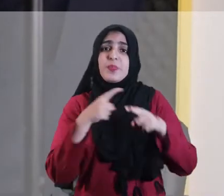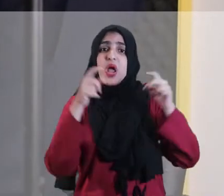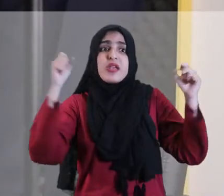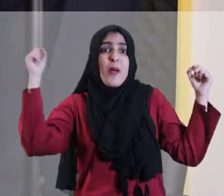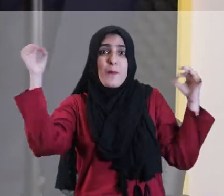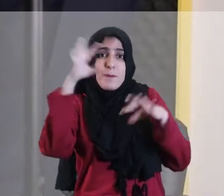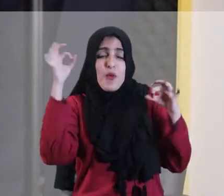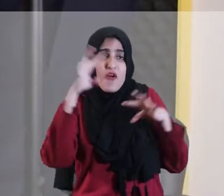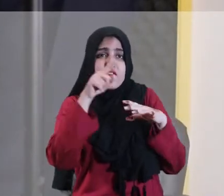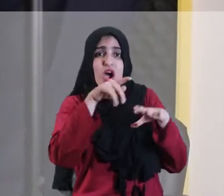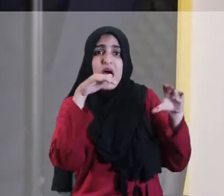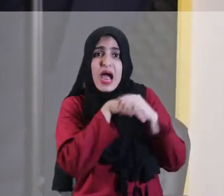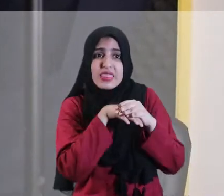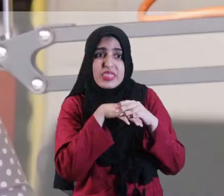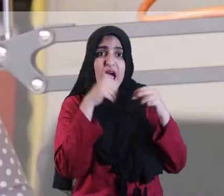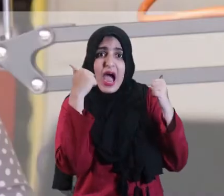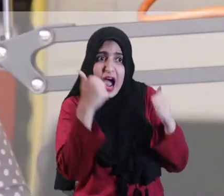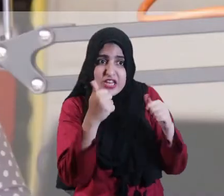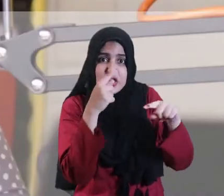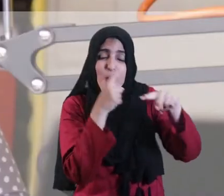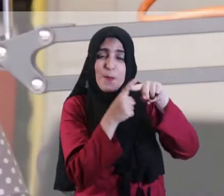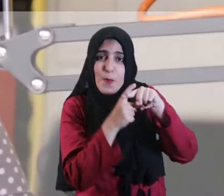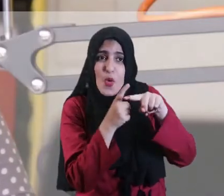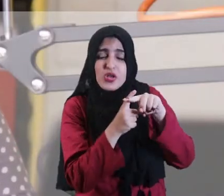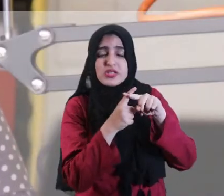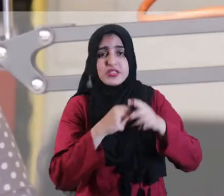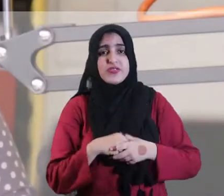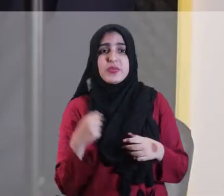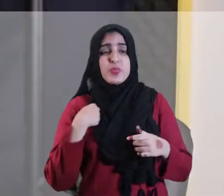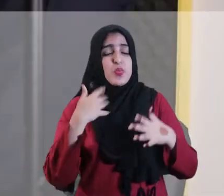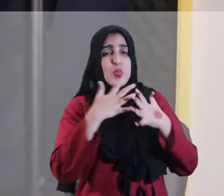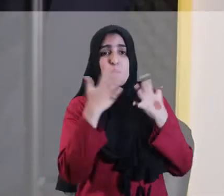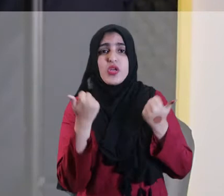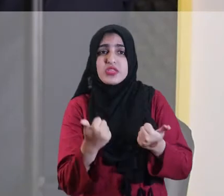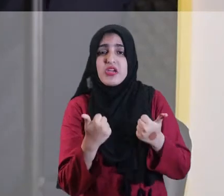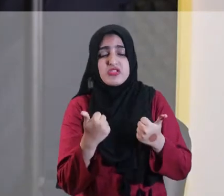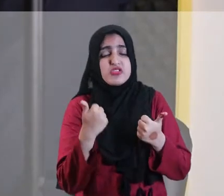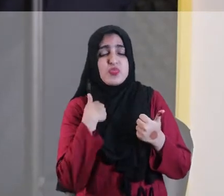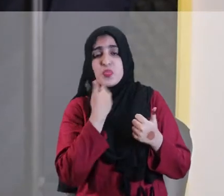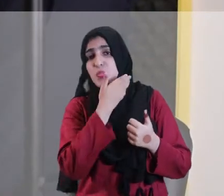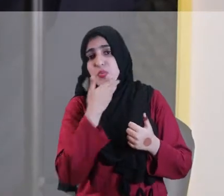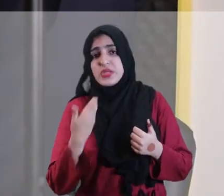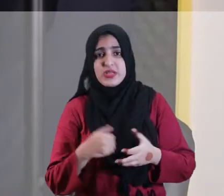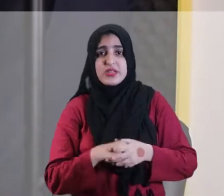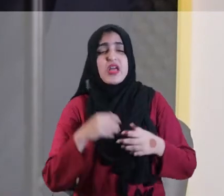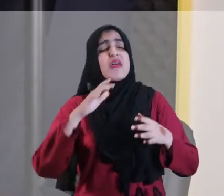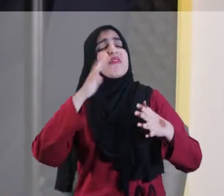सब्सक्राइब सब्सक्राइब हर जगह